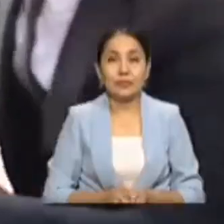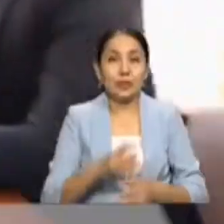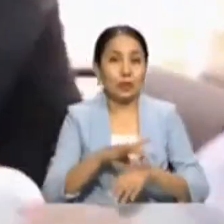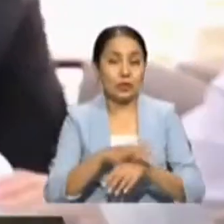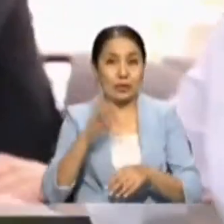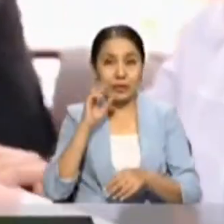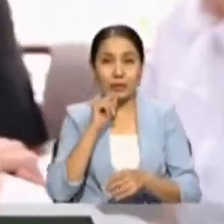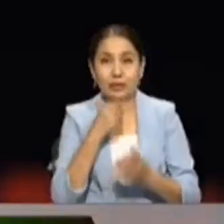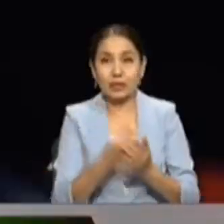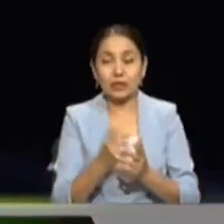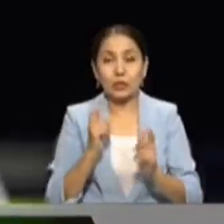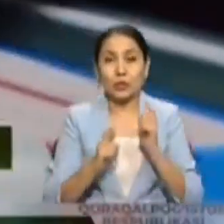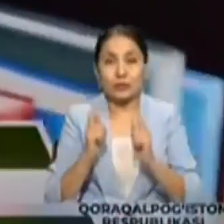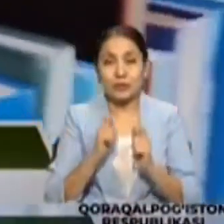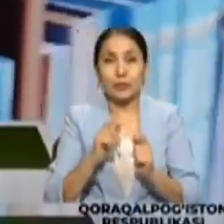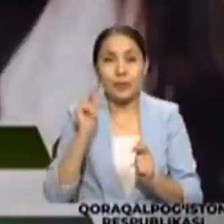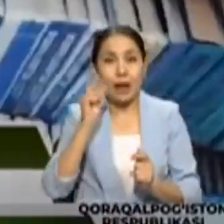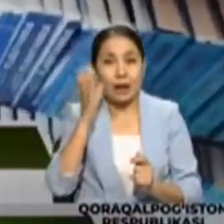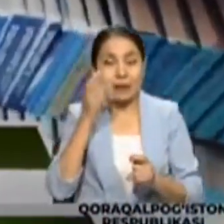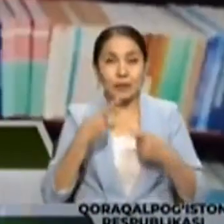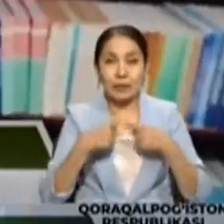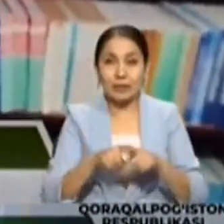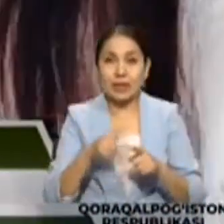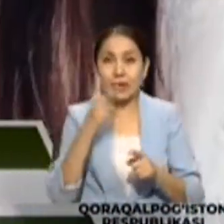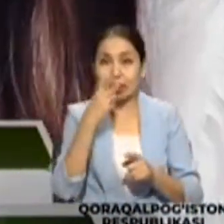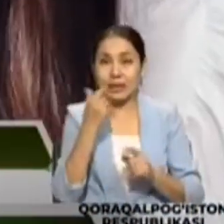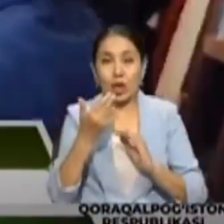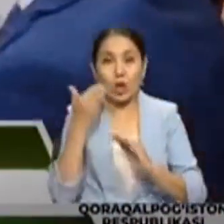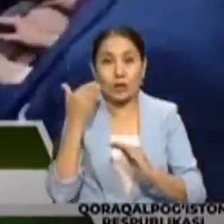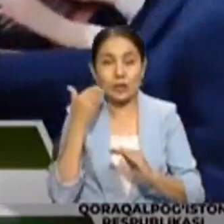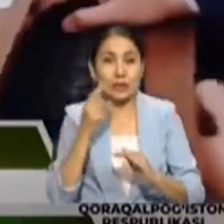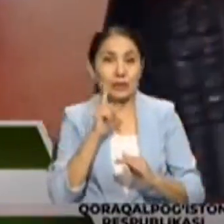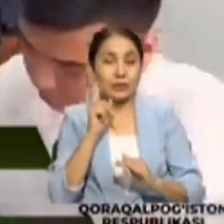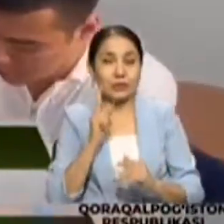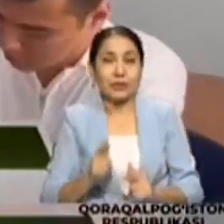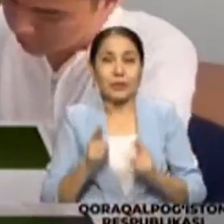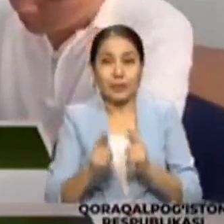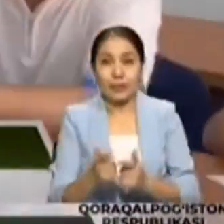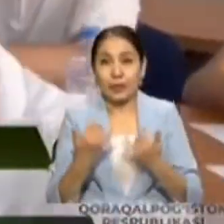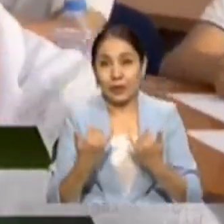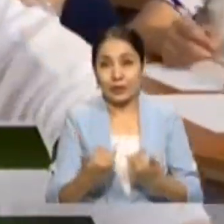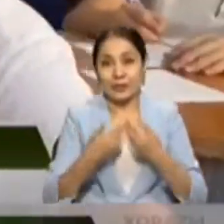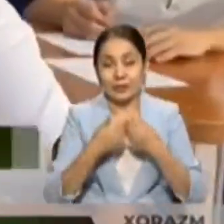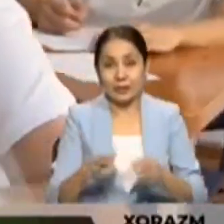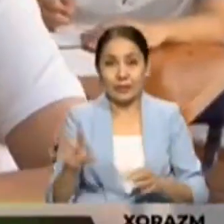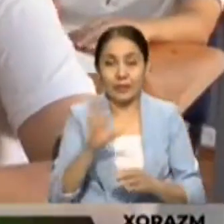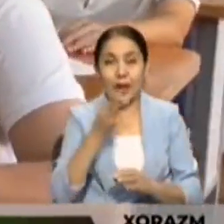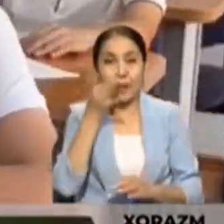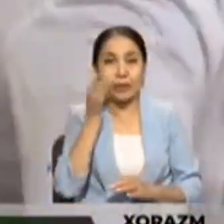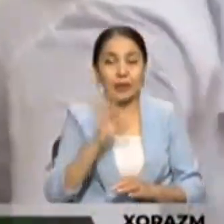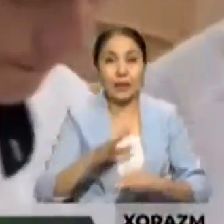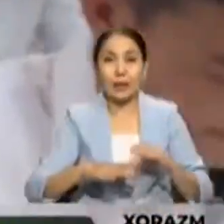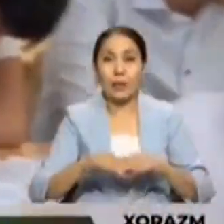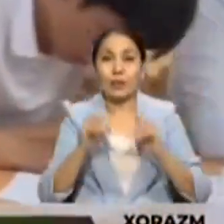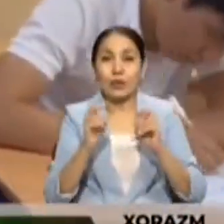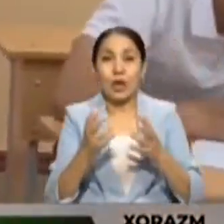Toshkent Davlat iqtisodiyot universiteti akademik litseyiga bundan 2 yil oldin qadam qo'ygan yoshlar katta hayot ostonasida turibdi. Malakali